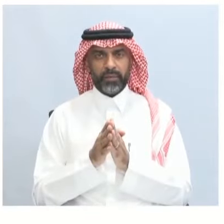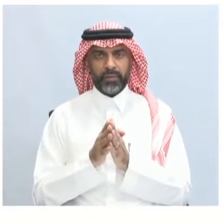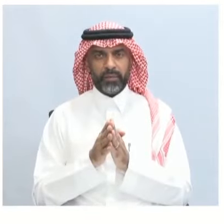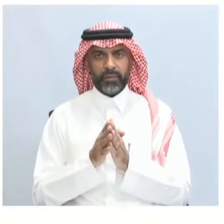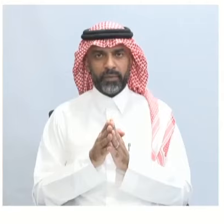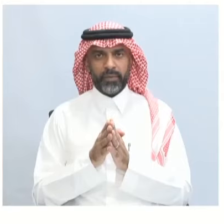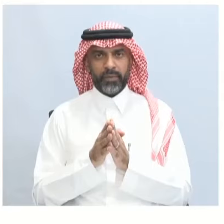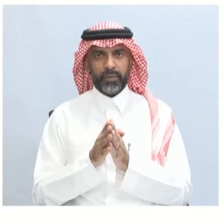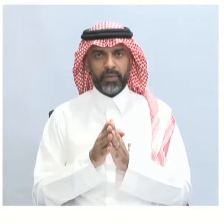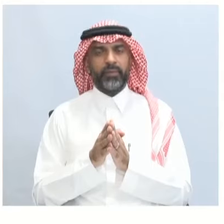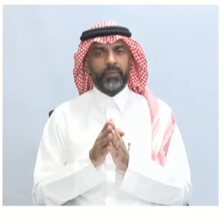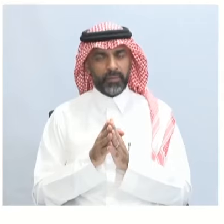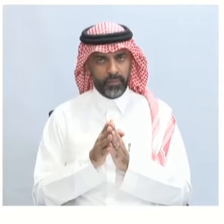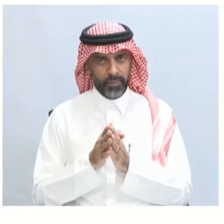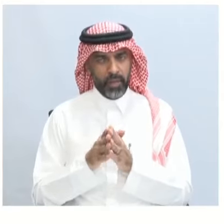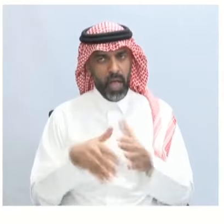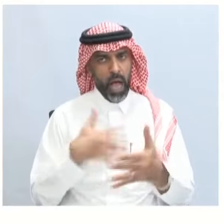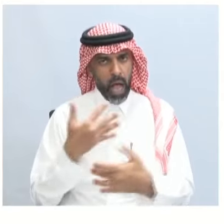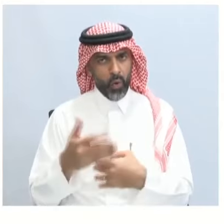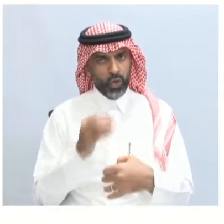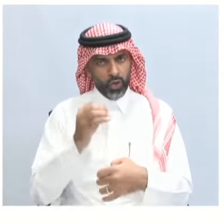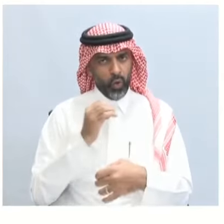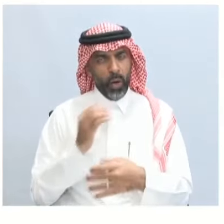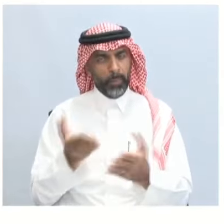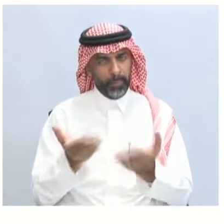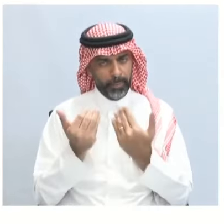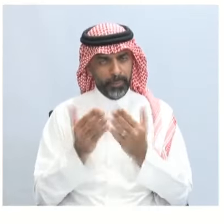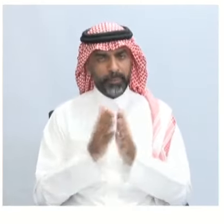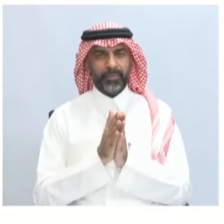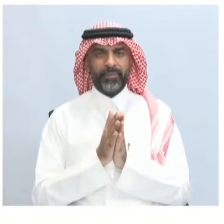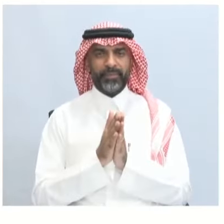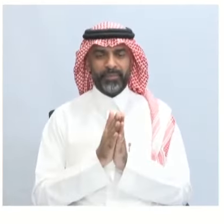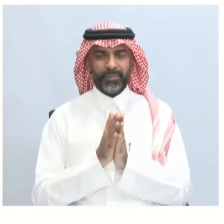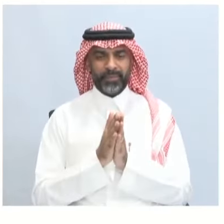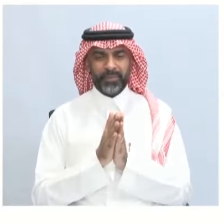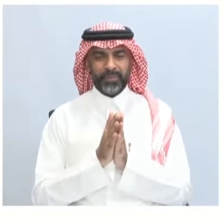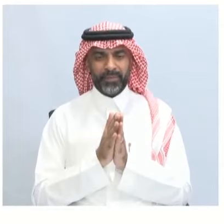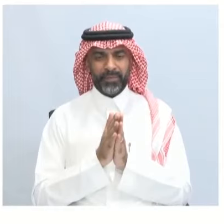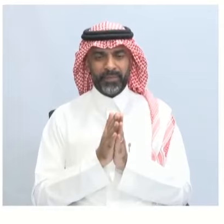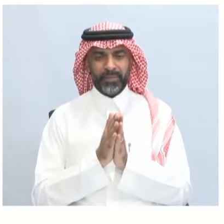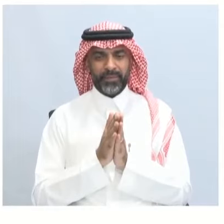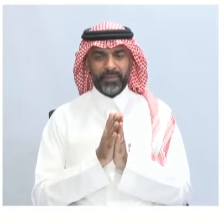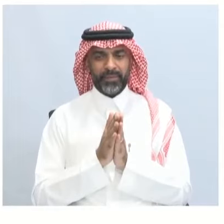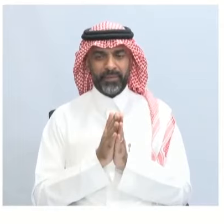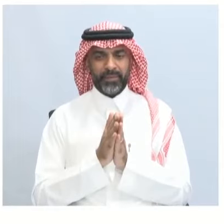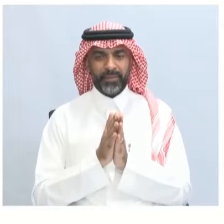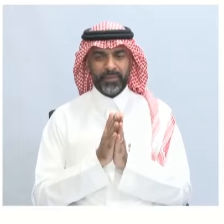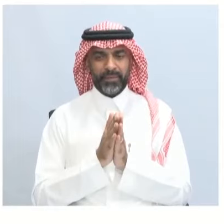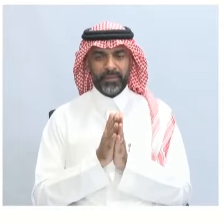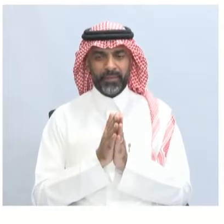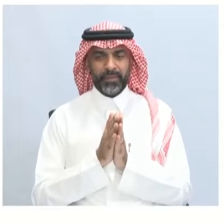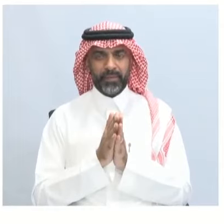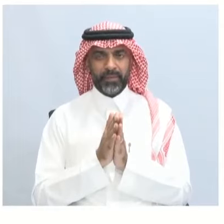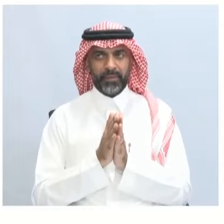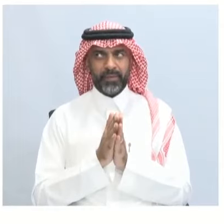المضله من يجيب على هذا السؤال نريد اجابه على هذا السؤال نريد وسائل